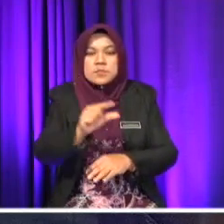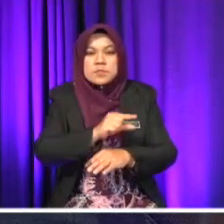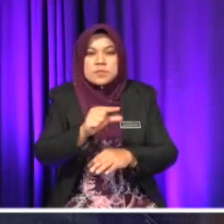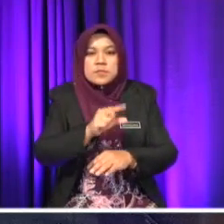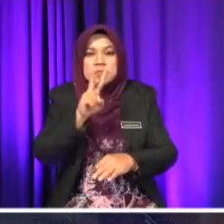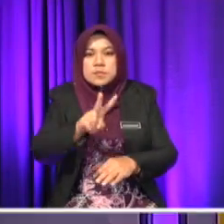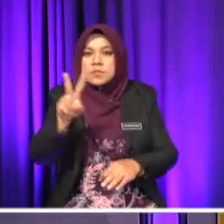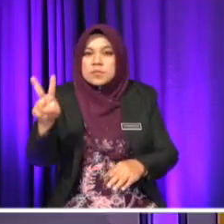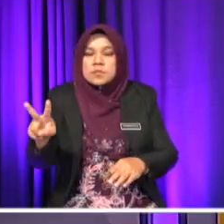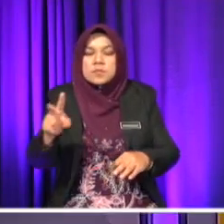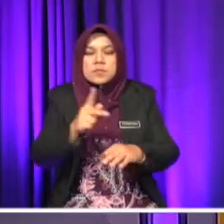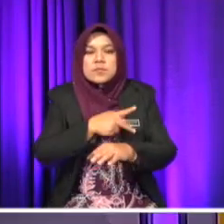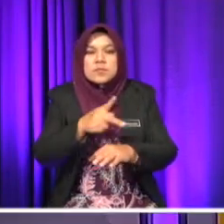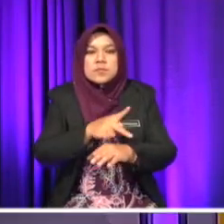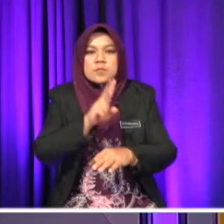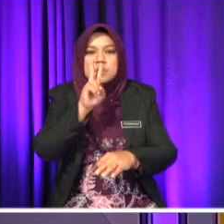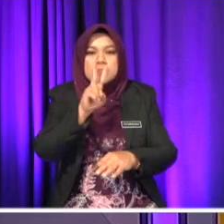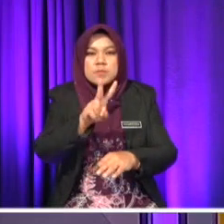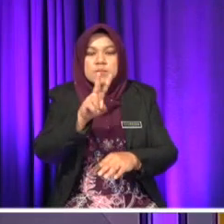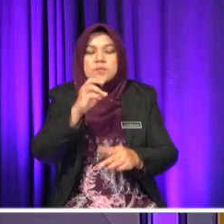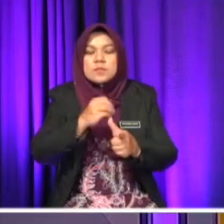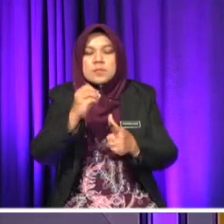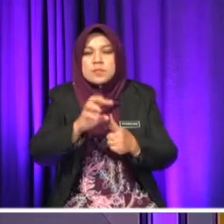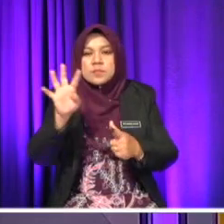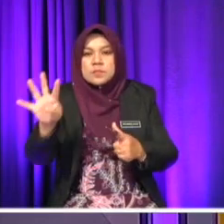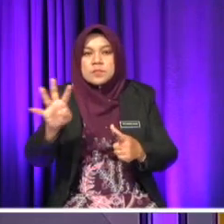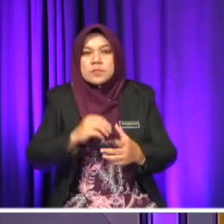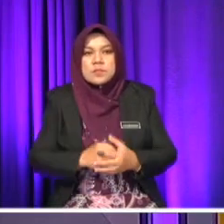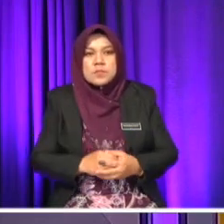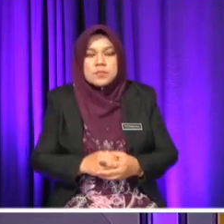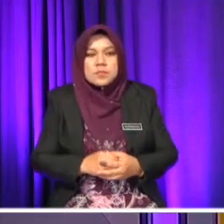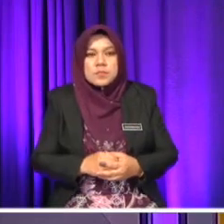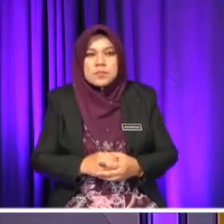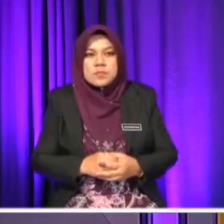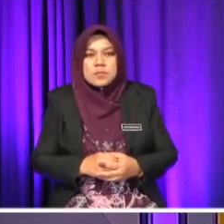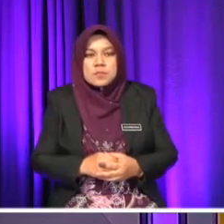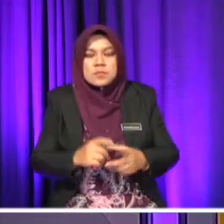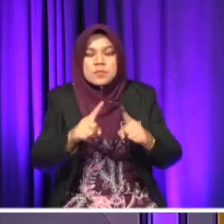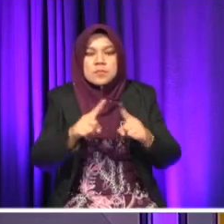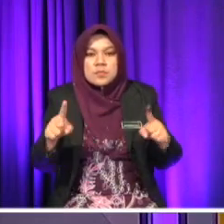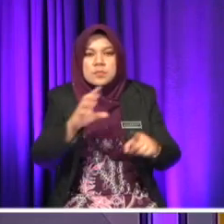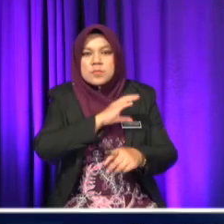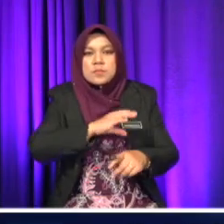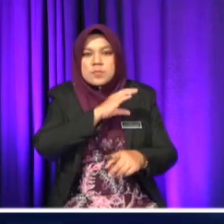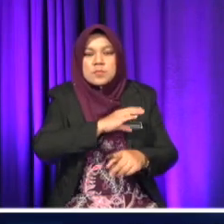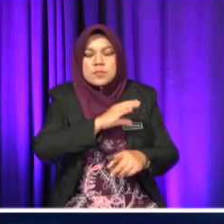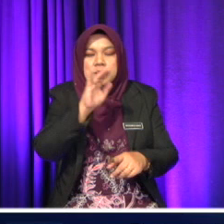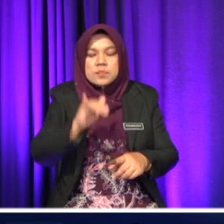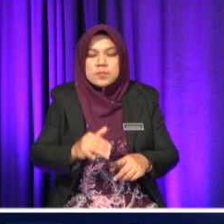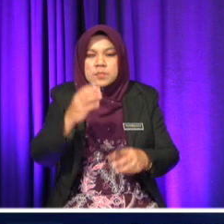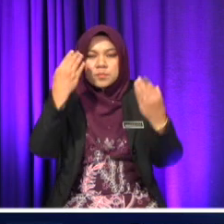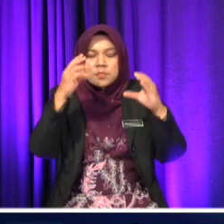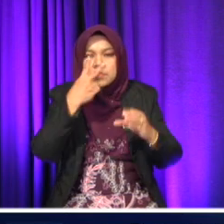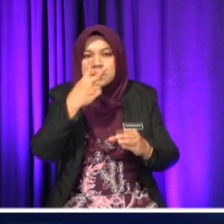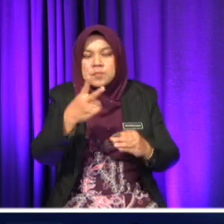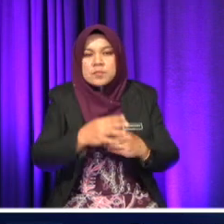baris 4 kerat 8 dan seterusnya namun ciri-ciri yang Cikgu tengok di sini